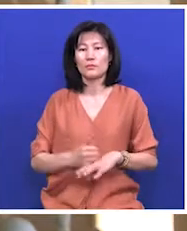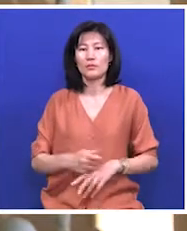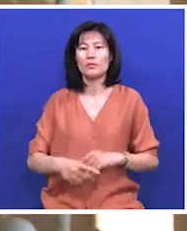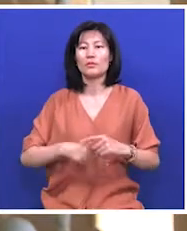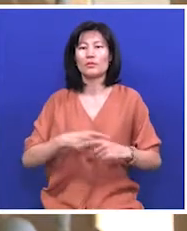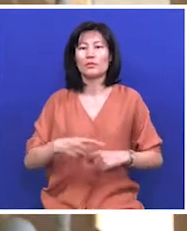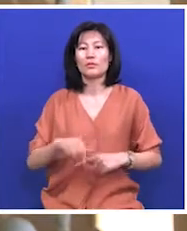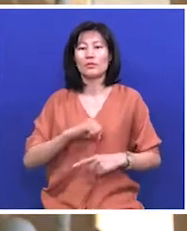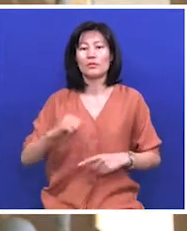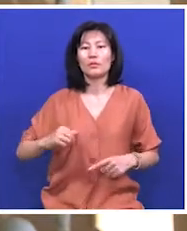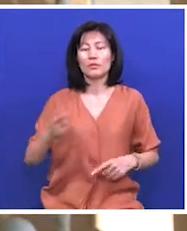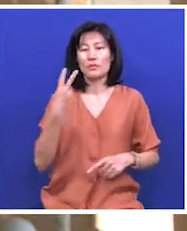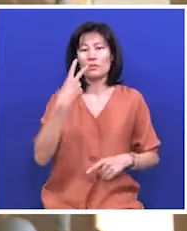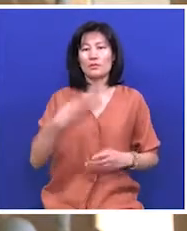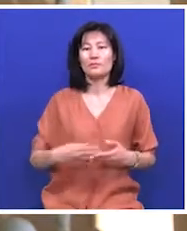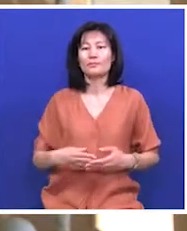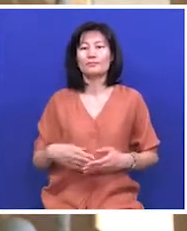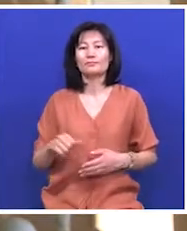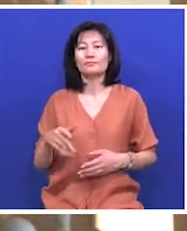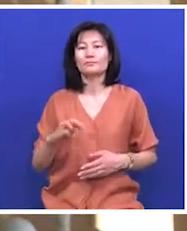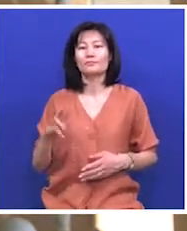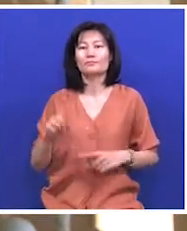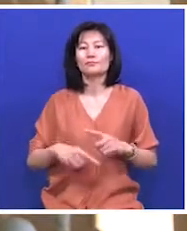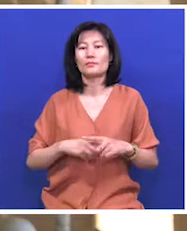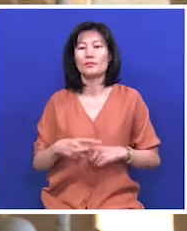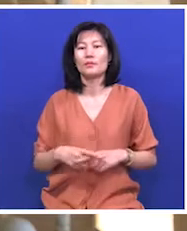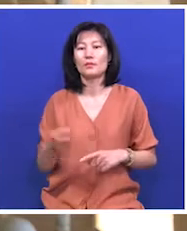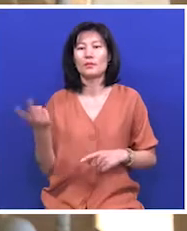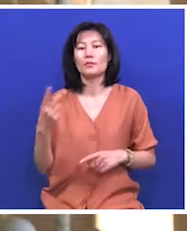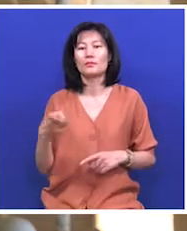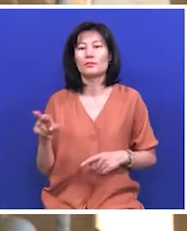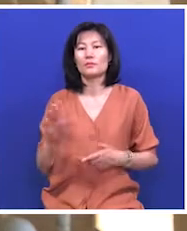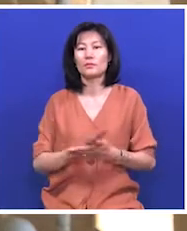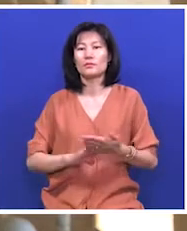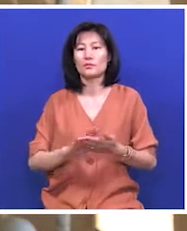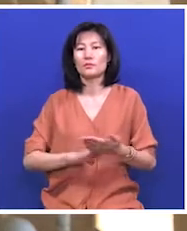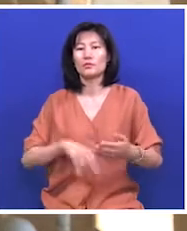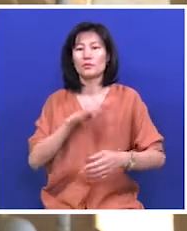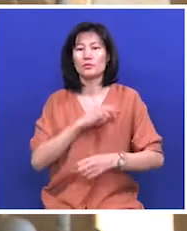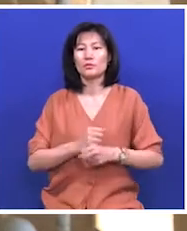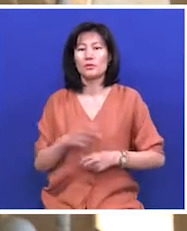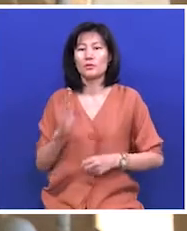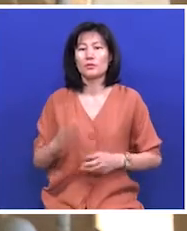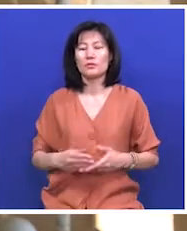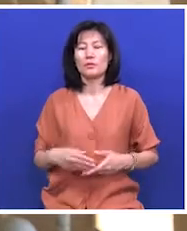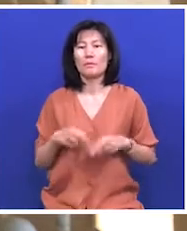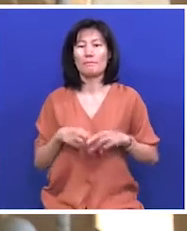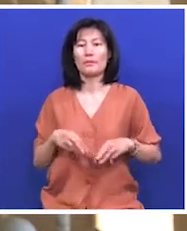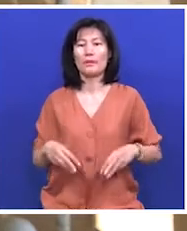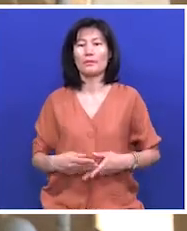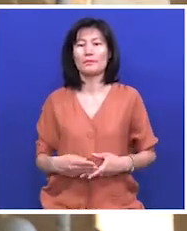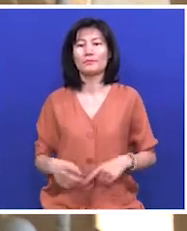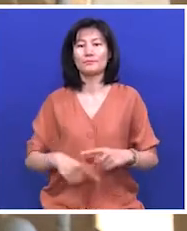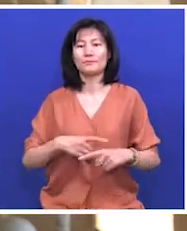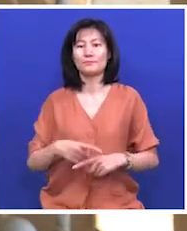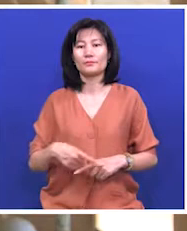бәрін жеңіп өттік. Өйткені өздеріңіз көріп тұрған мына агороттың бәрінде су жоқ. Дезинфекция жұмыстарын бәрі жасалды.